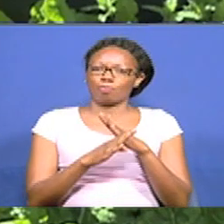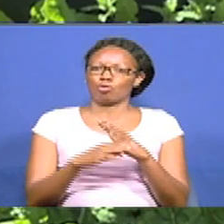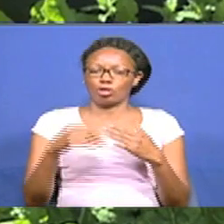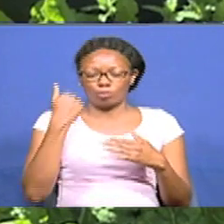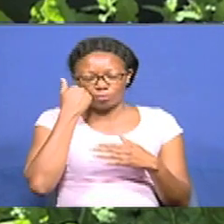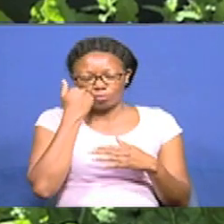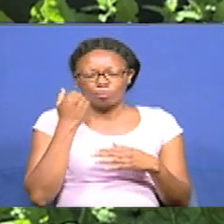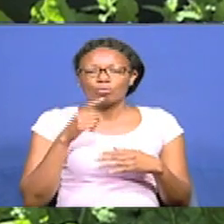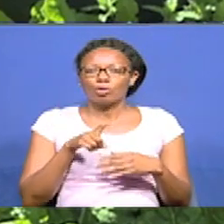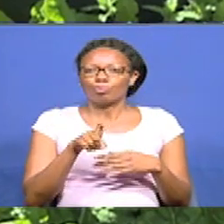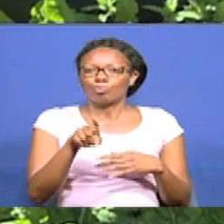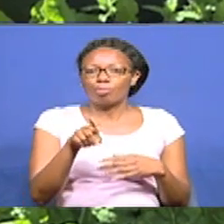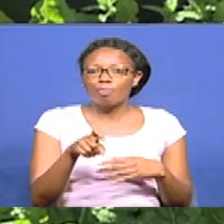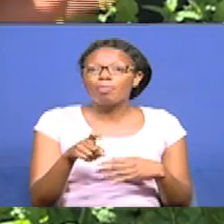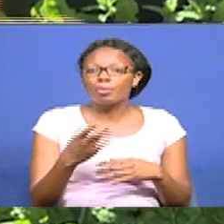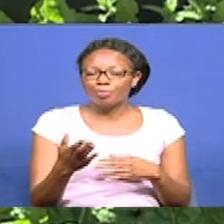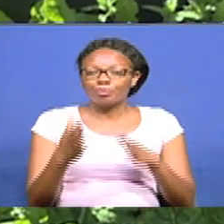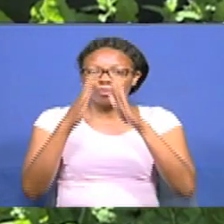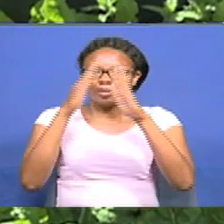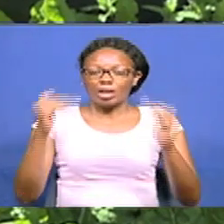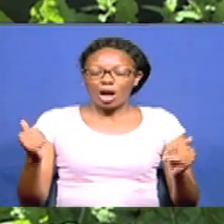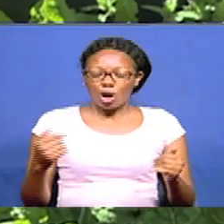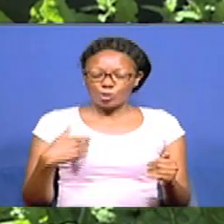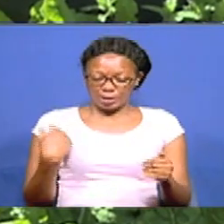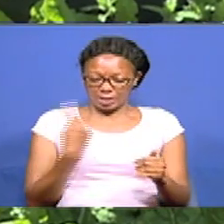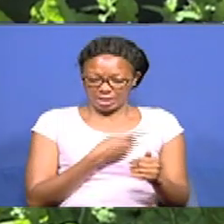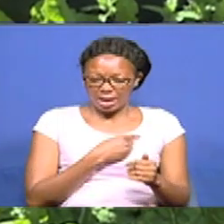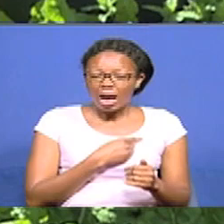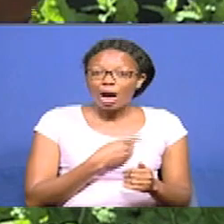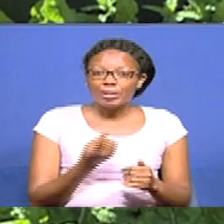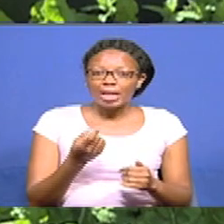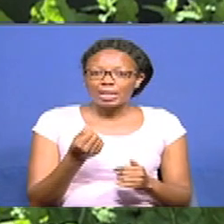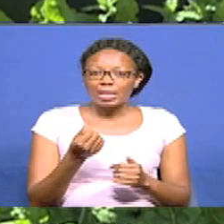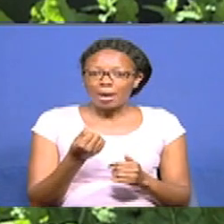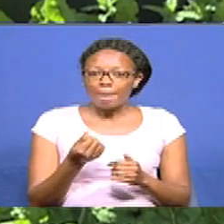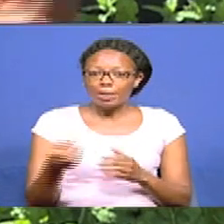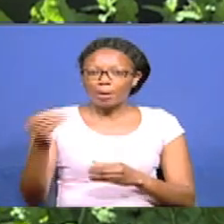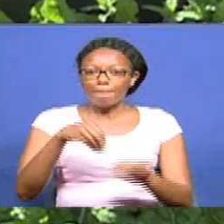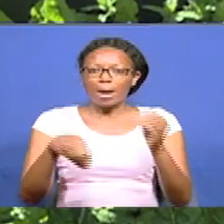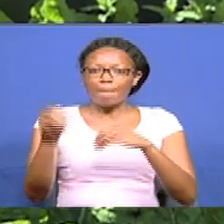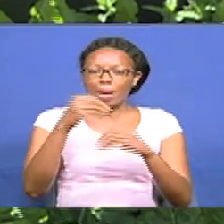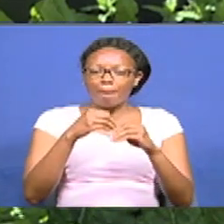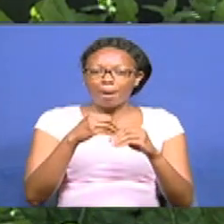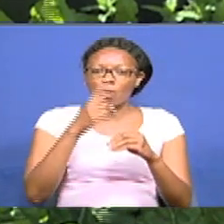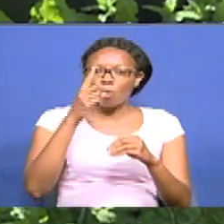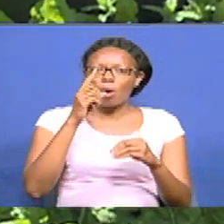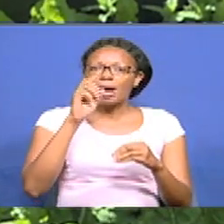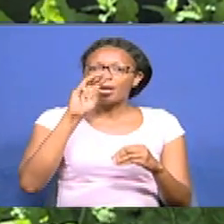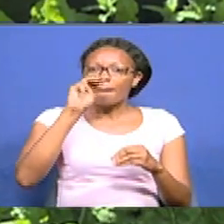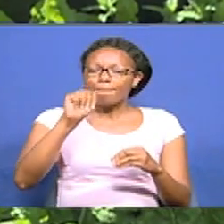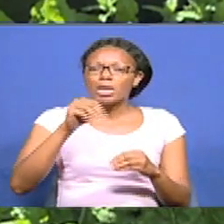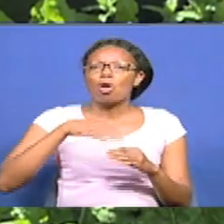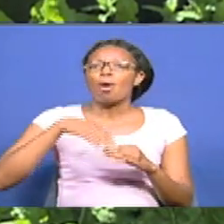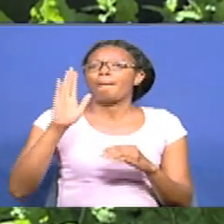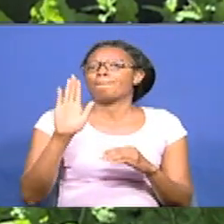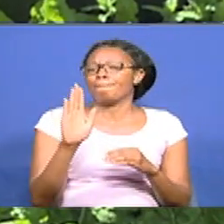yetu, tunaweza sema ile capital iko imezidi milioni 1. Kiangalia hiyo nyumba na hiyo na hiyo.